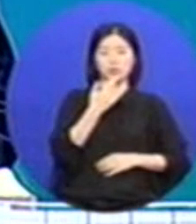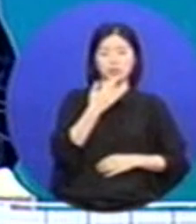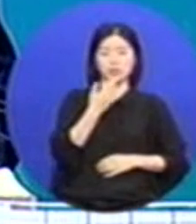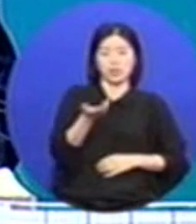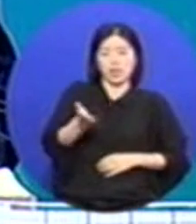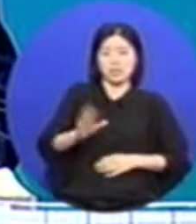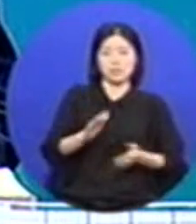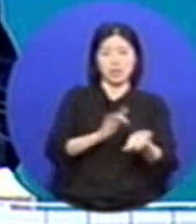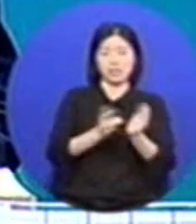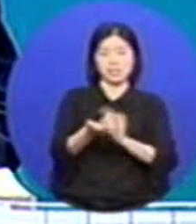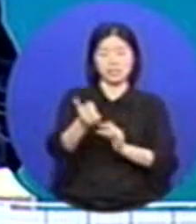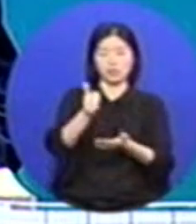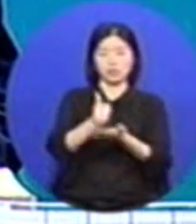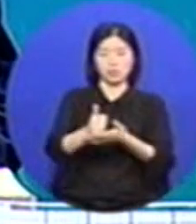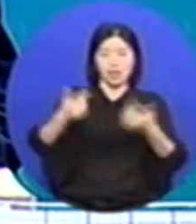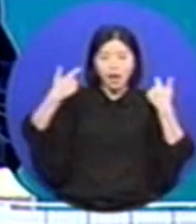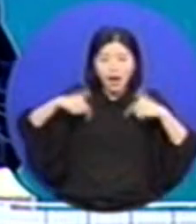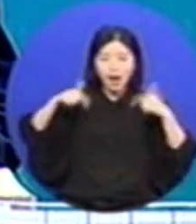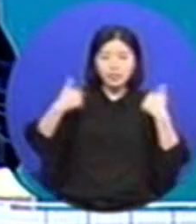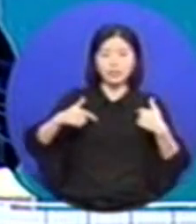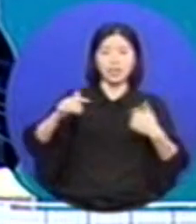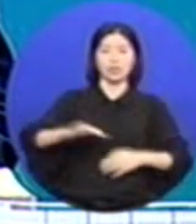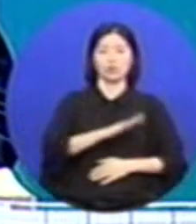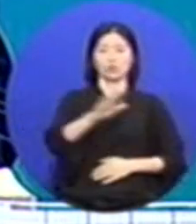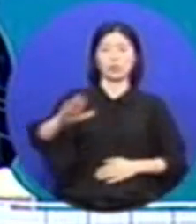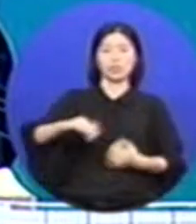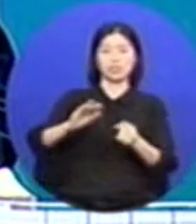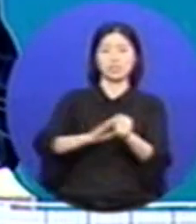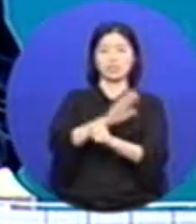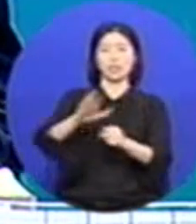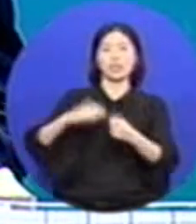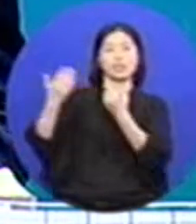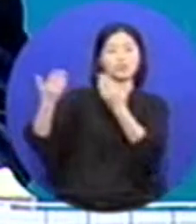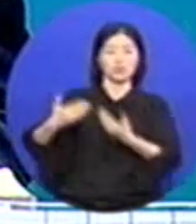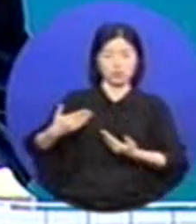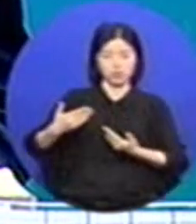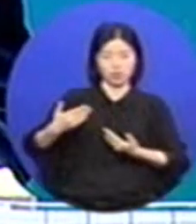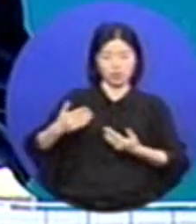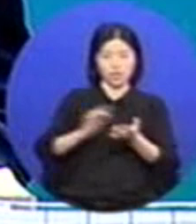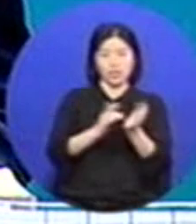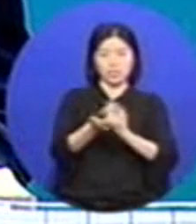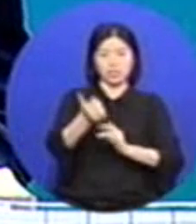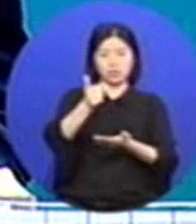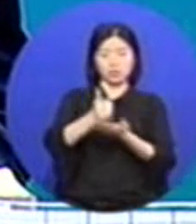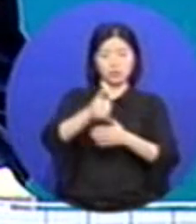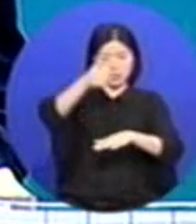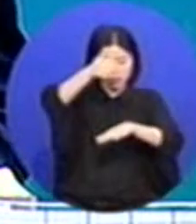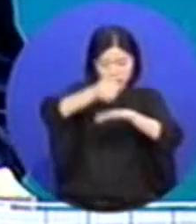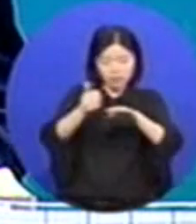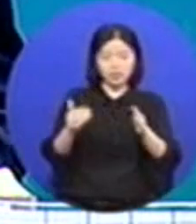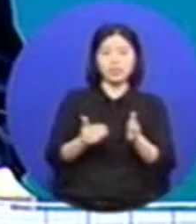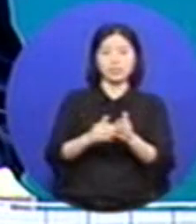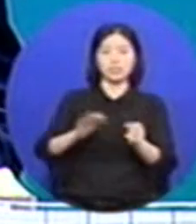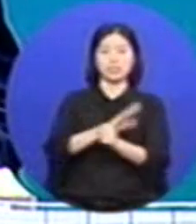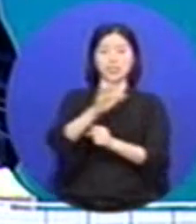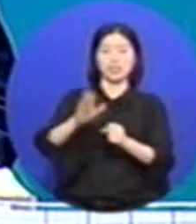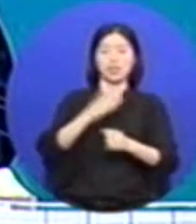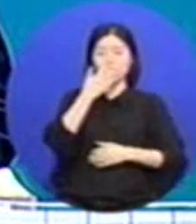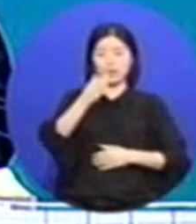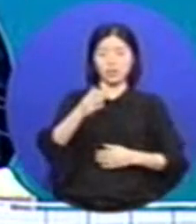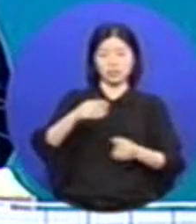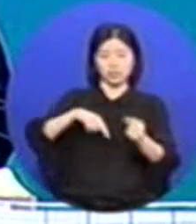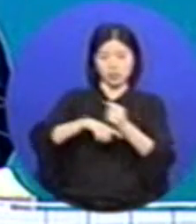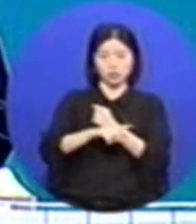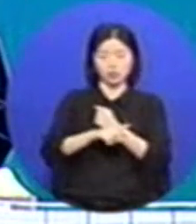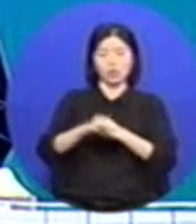항상 우리를 사랑하셔서 써요 예수님이 우리를 끝까지 사랑하실 수 있었던 이유는 우리를